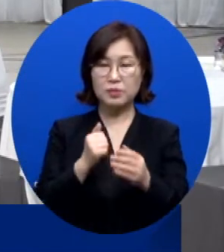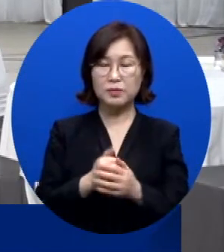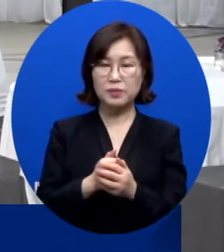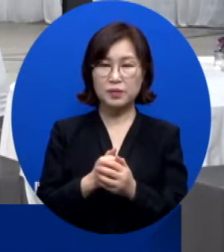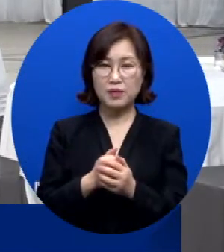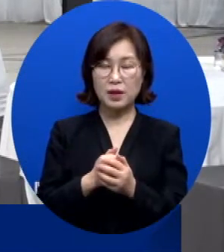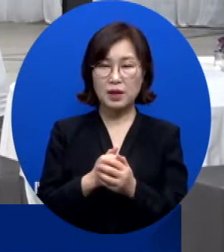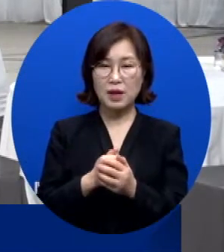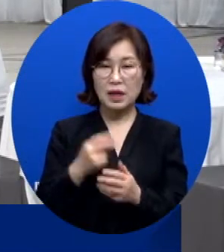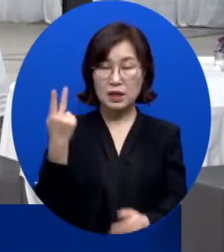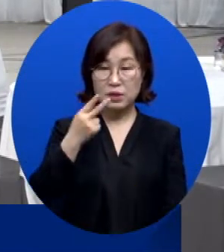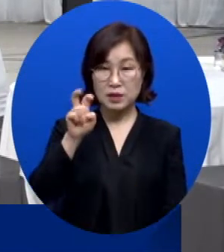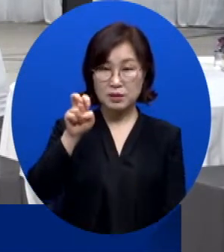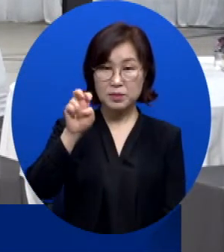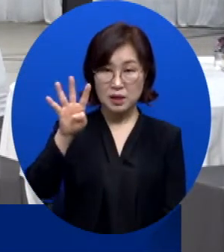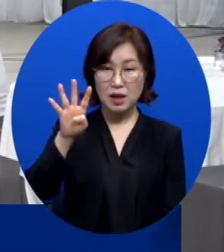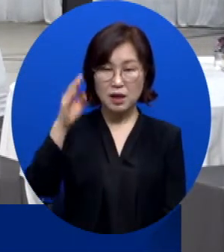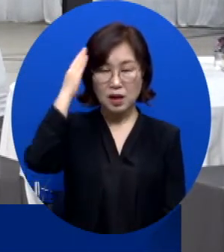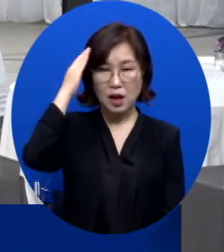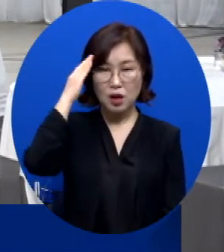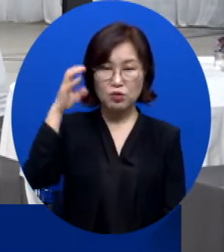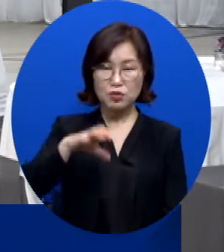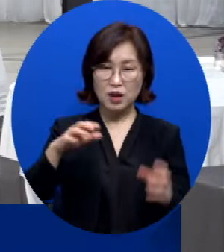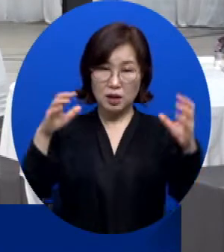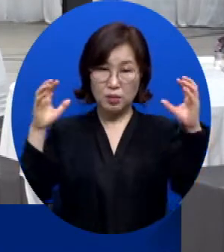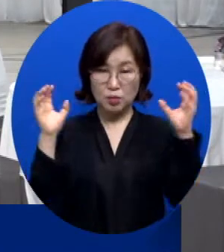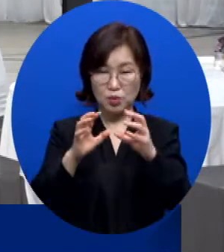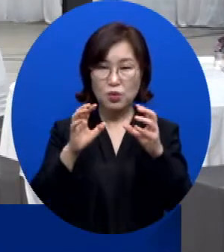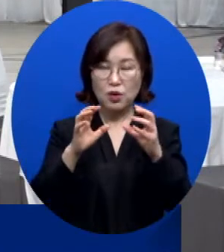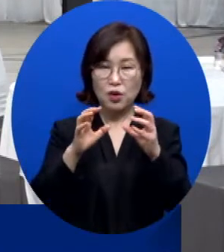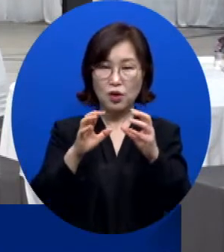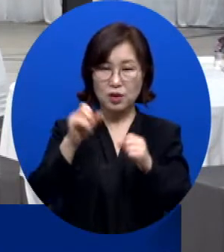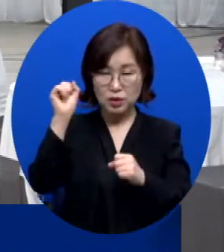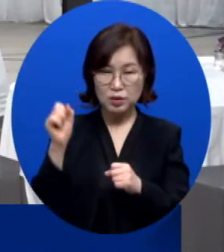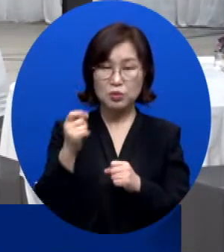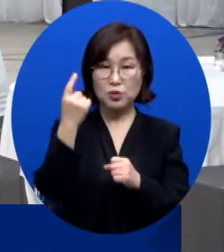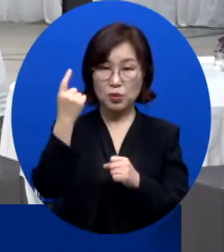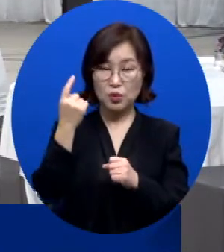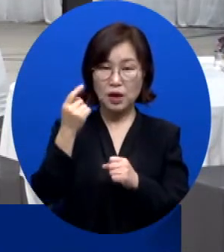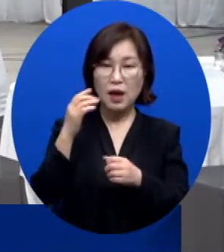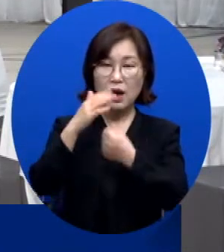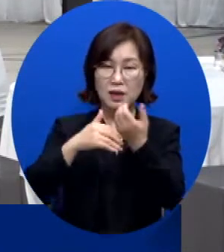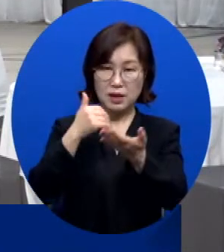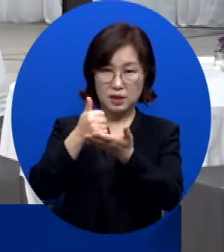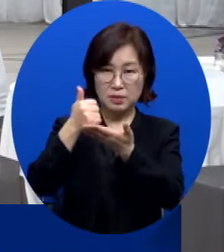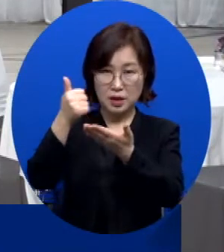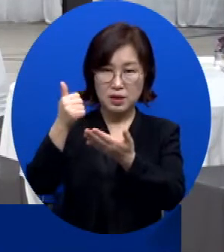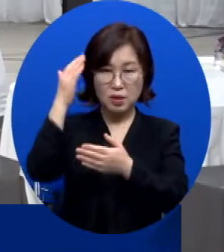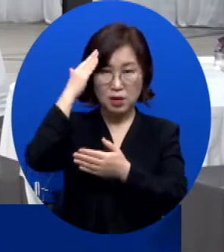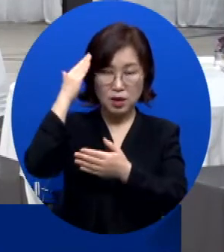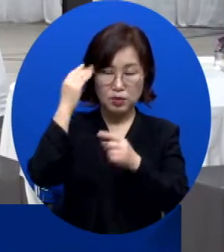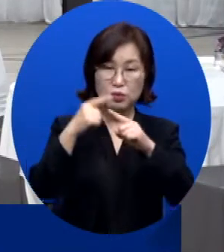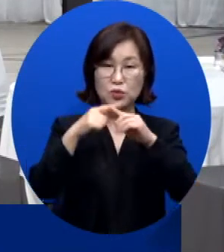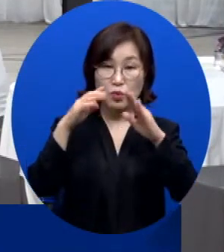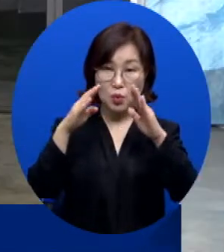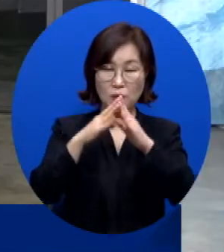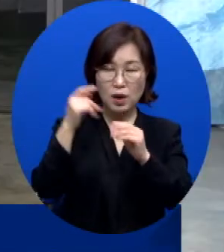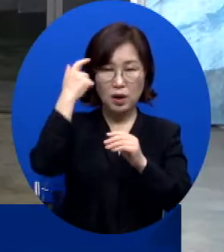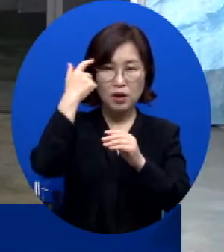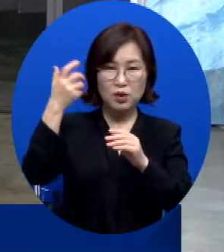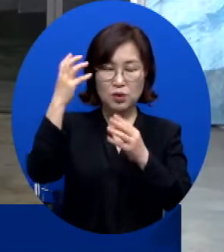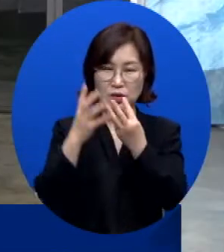세계대회가 2024년에 한국에 모이게 되면서 이 일을 계기로 해서 하나님의 한국교회가 영적으로 이렇게 하나 될 수